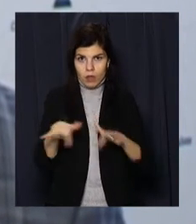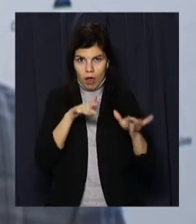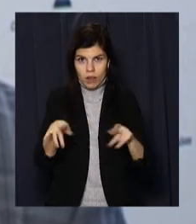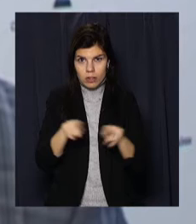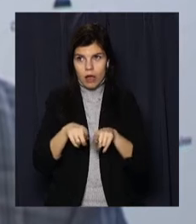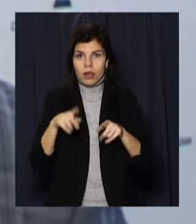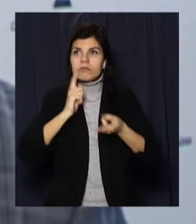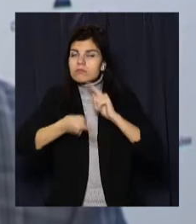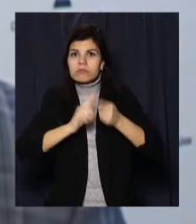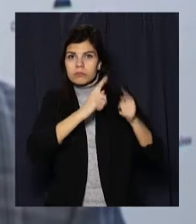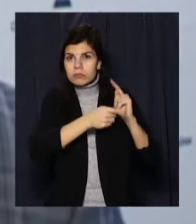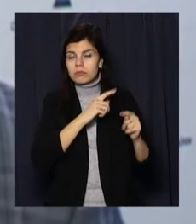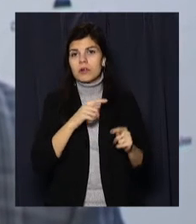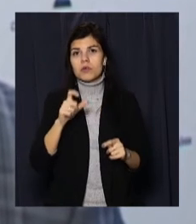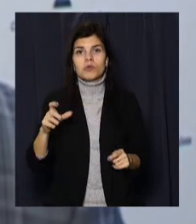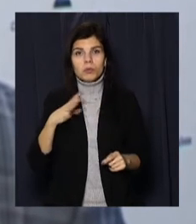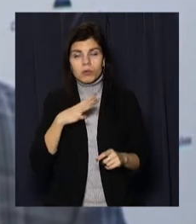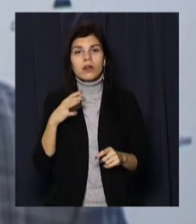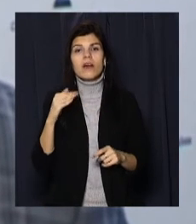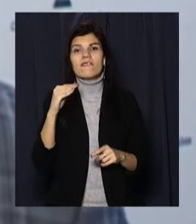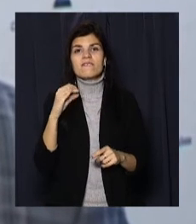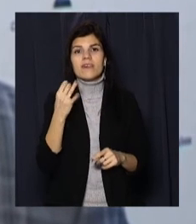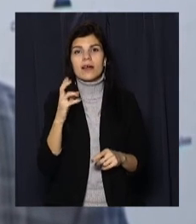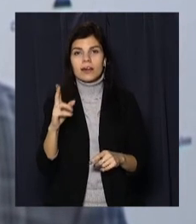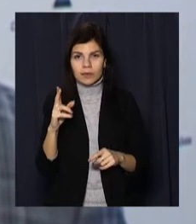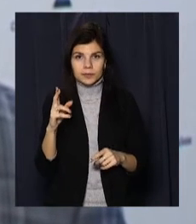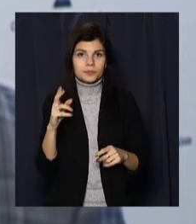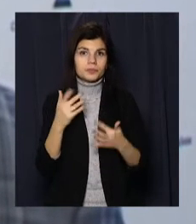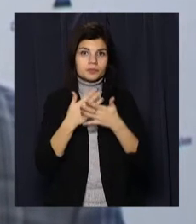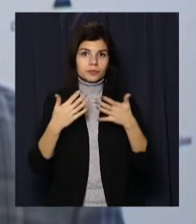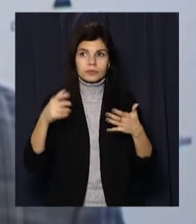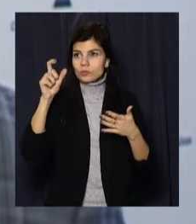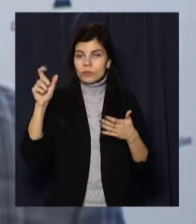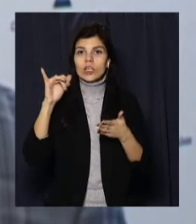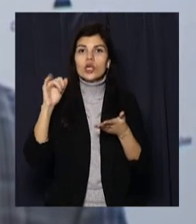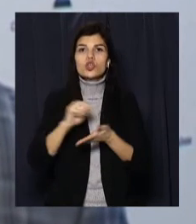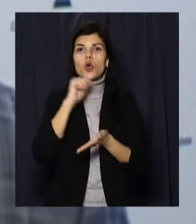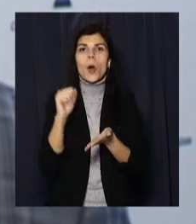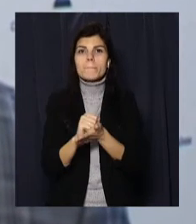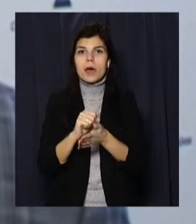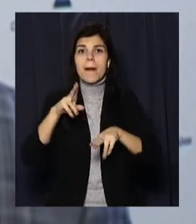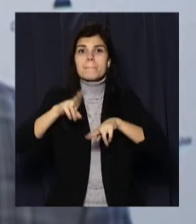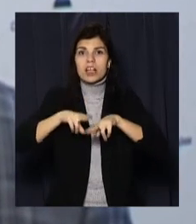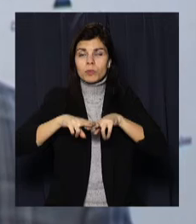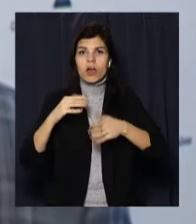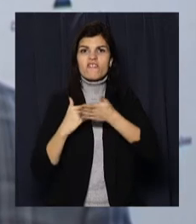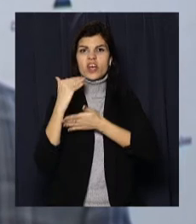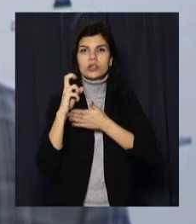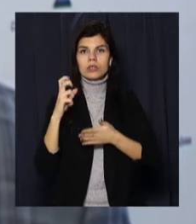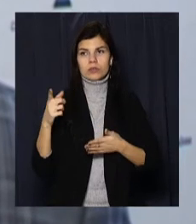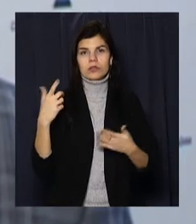діяльності, фейкові розпорядження самопроголошених органів влади та дипломатичні паспорти